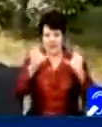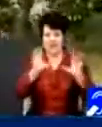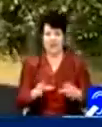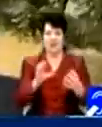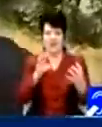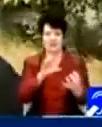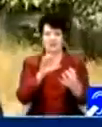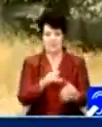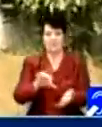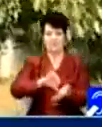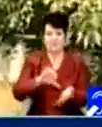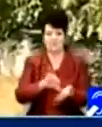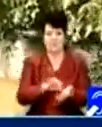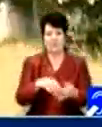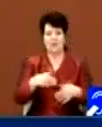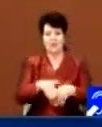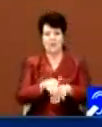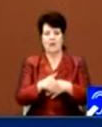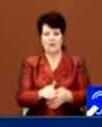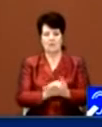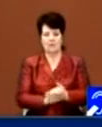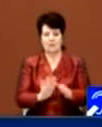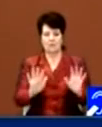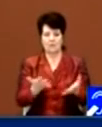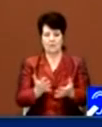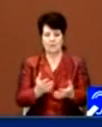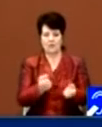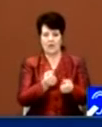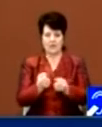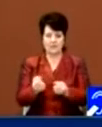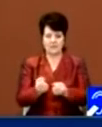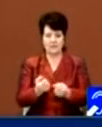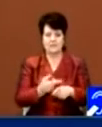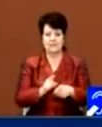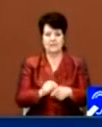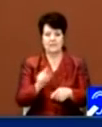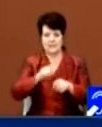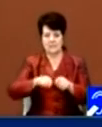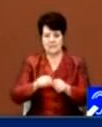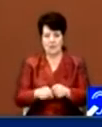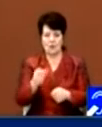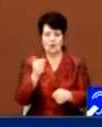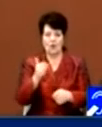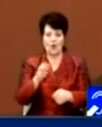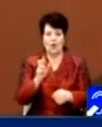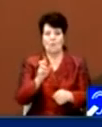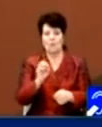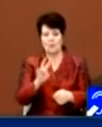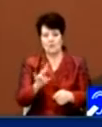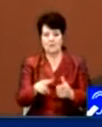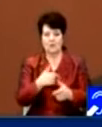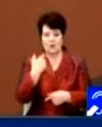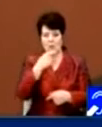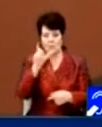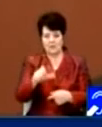autocare participante la Marșul Pașnic. În momentul în care se reține, percheziționează, sechestrează un bun sau o persoană, în mod